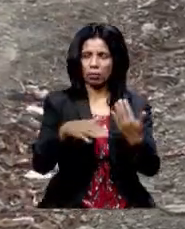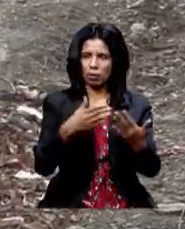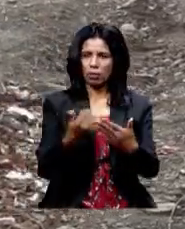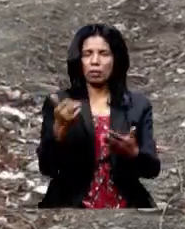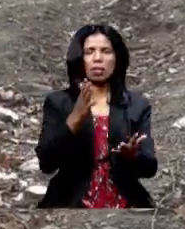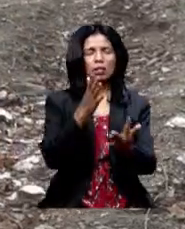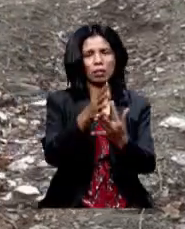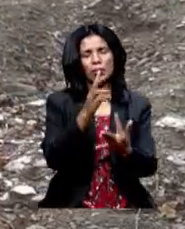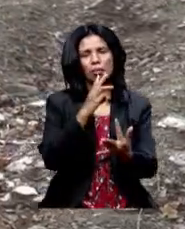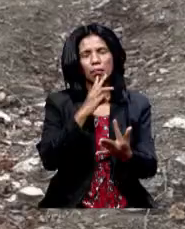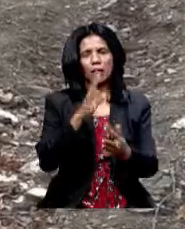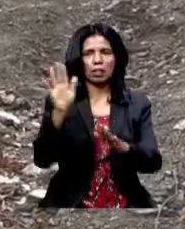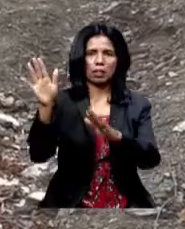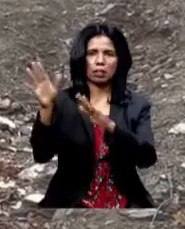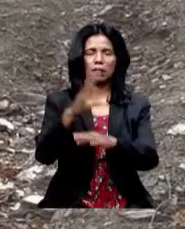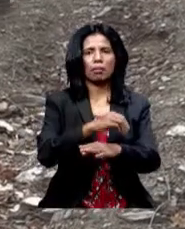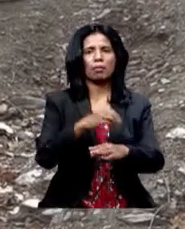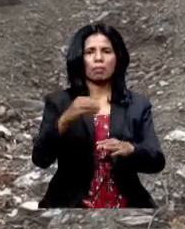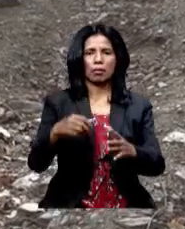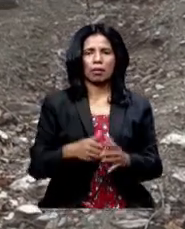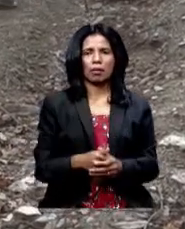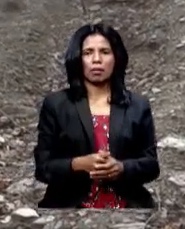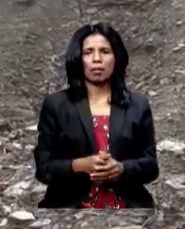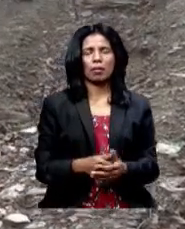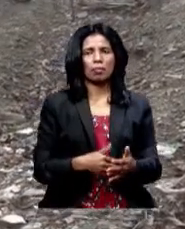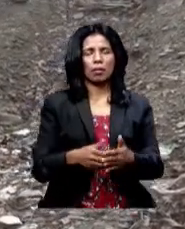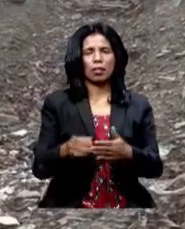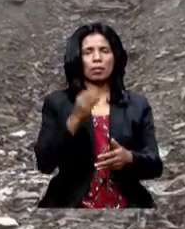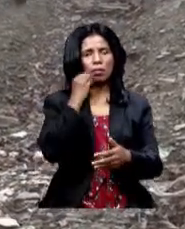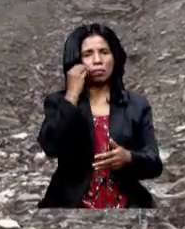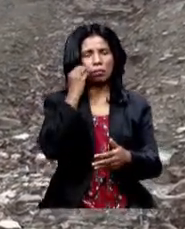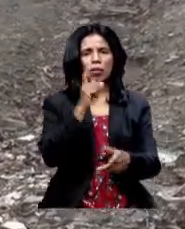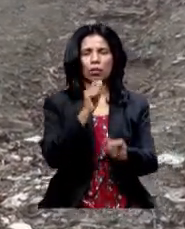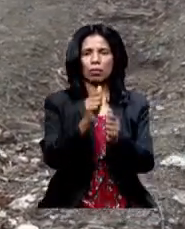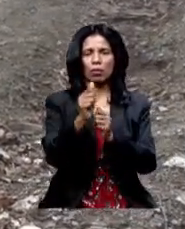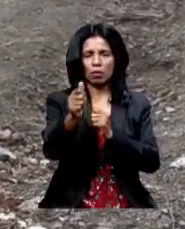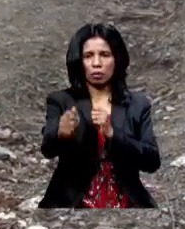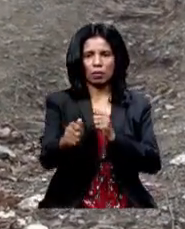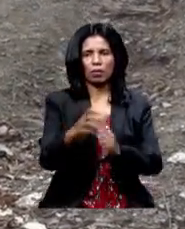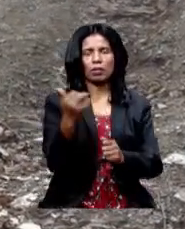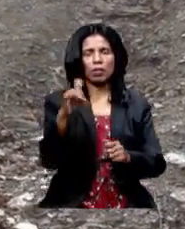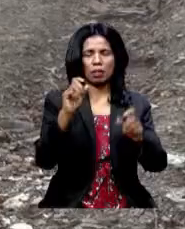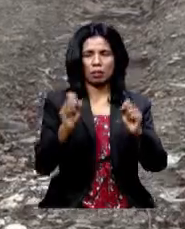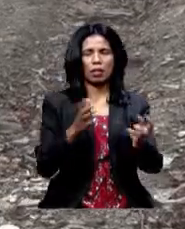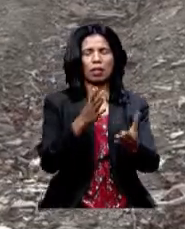ases ba bene tanto i herai lolong i herai hung ida ne bene distansia dok li tamba rai lolong le ten leba sira hot tu